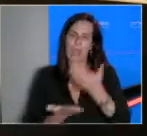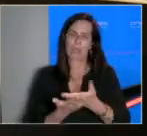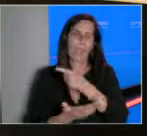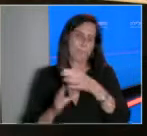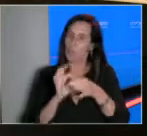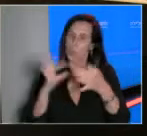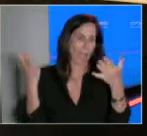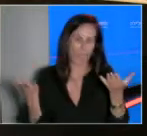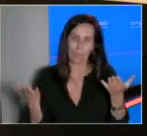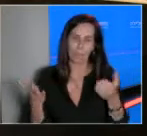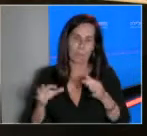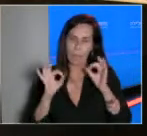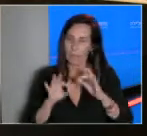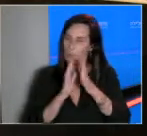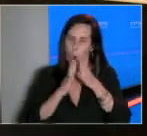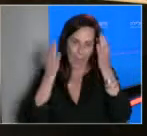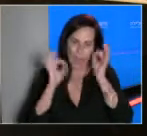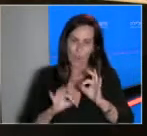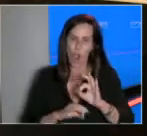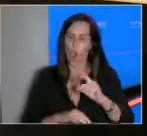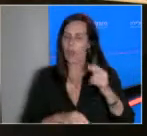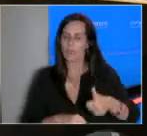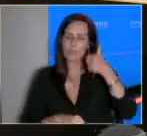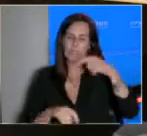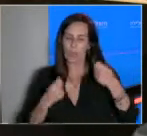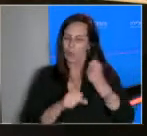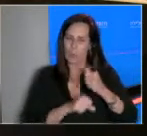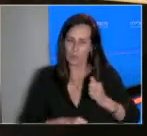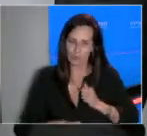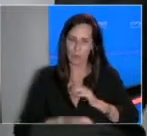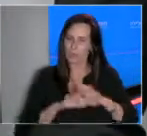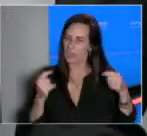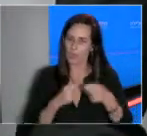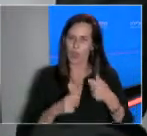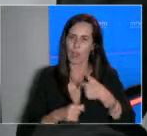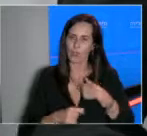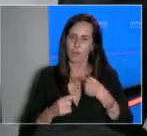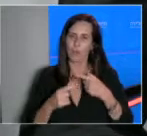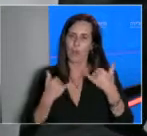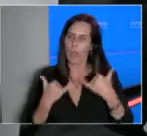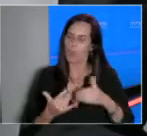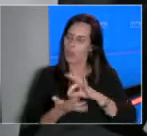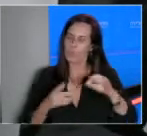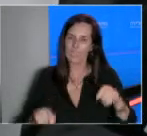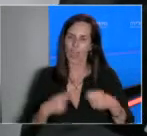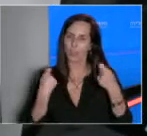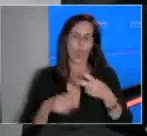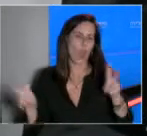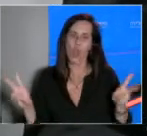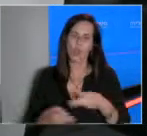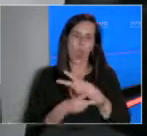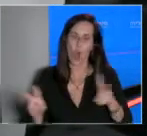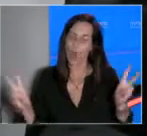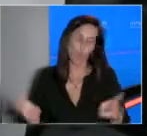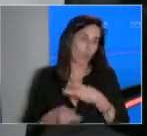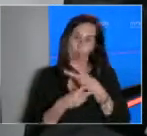הם מנותקים. באמת, עם כל הכבוד לגלנט בעשייתו בצבא, בלי קשר עכשיו, אנחנו מדברים עכשיו על משרד החינוך, לא יכול להיות,